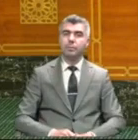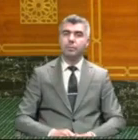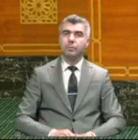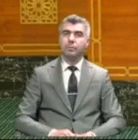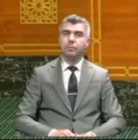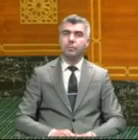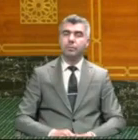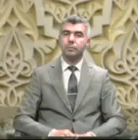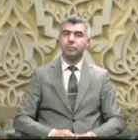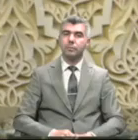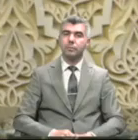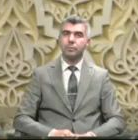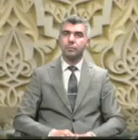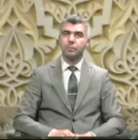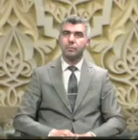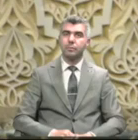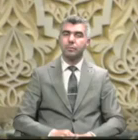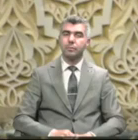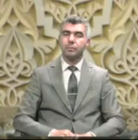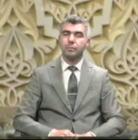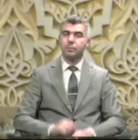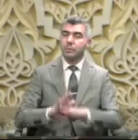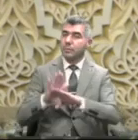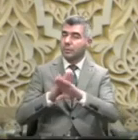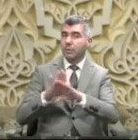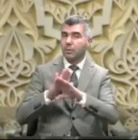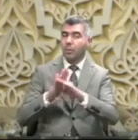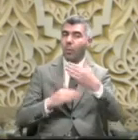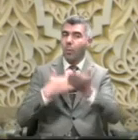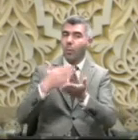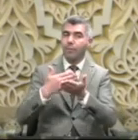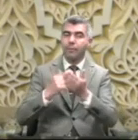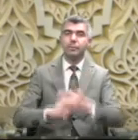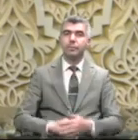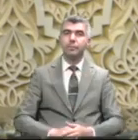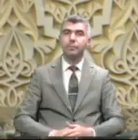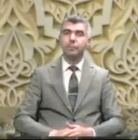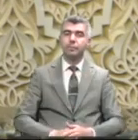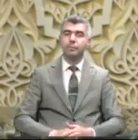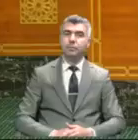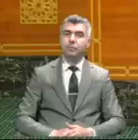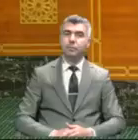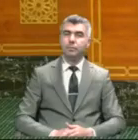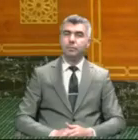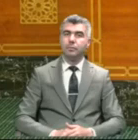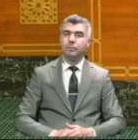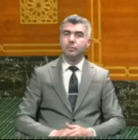تفضل السيد المستشار الله يخليك رجاء رجاء الله يخليك الله يخليك الله يخليك ما يمكنش نخليك